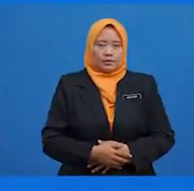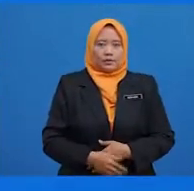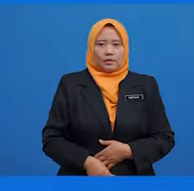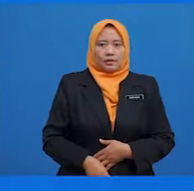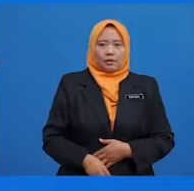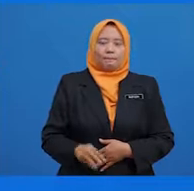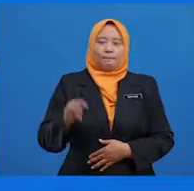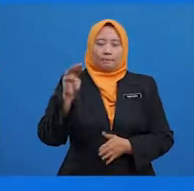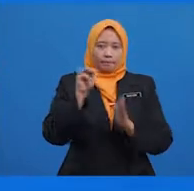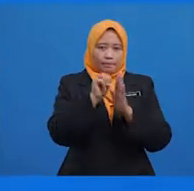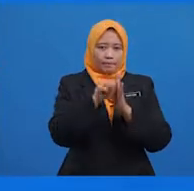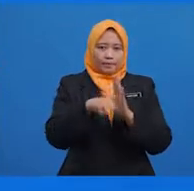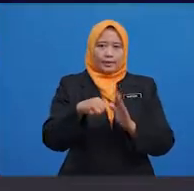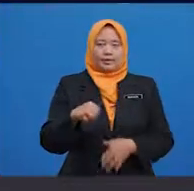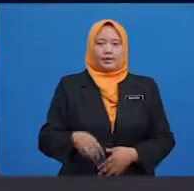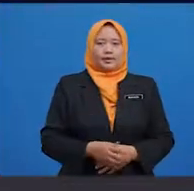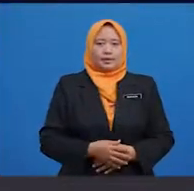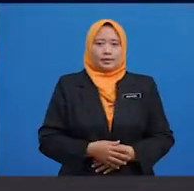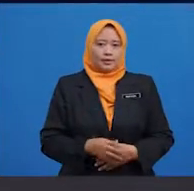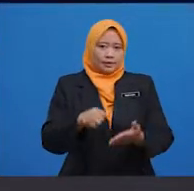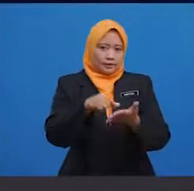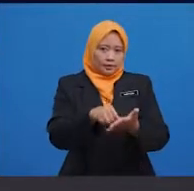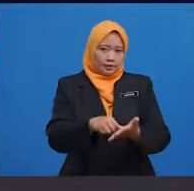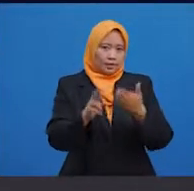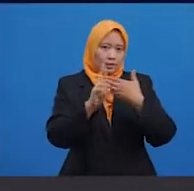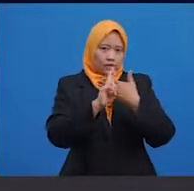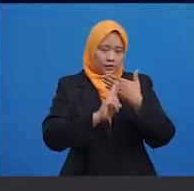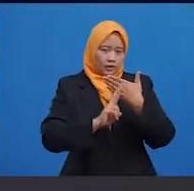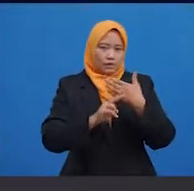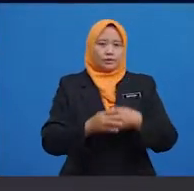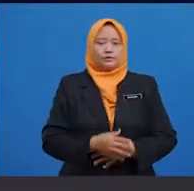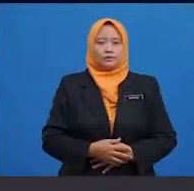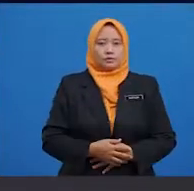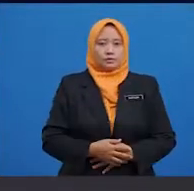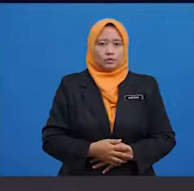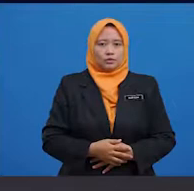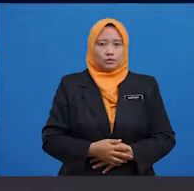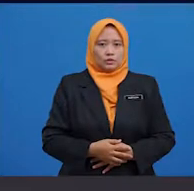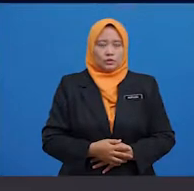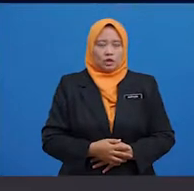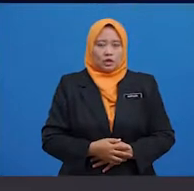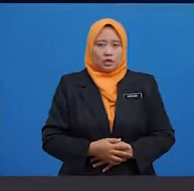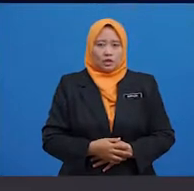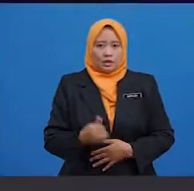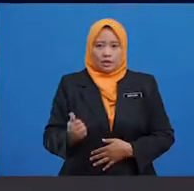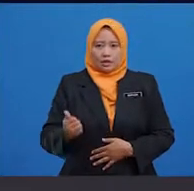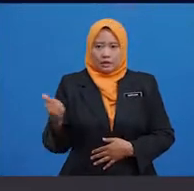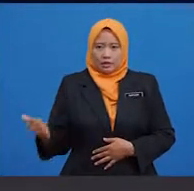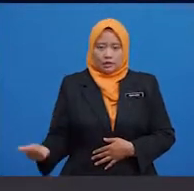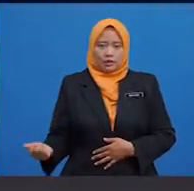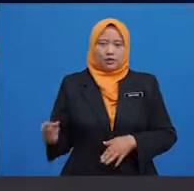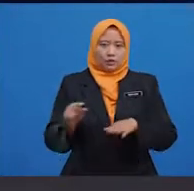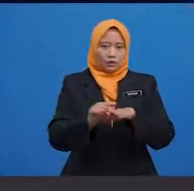tentang injap-injap jantung. Terdapat beberapa injap jantung, iaitu 1.